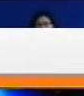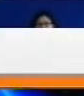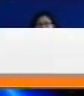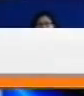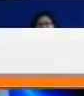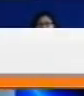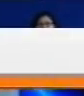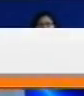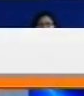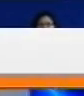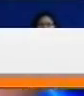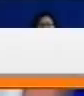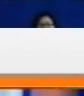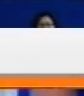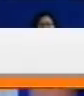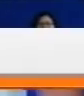dong.